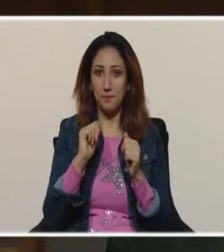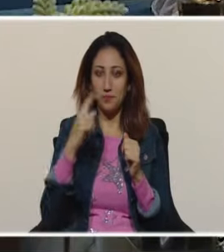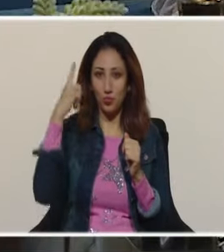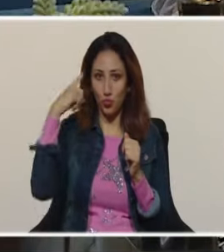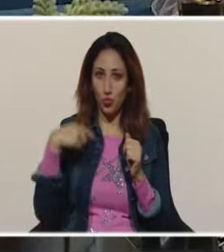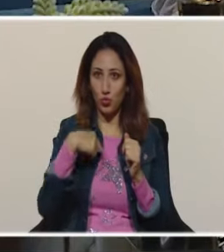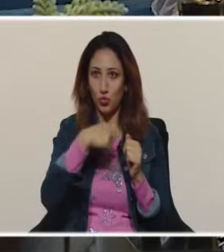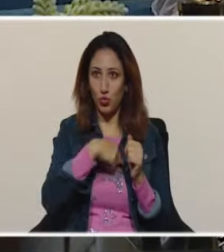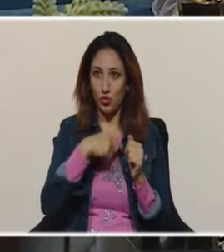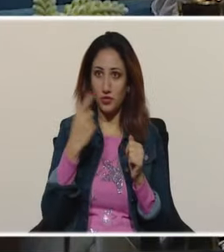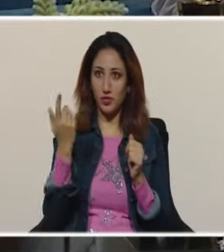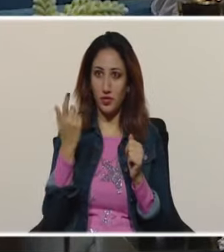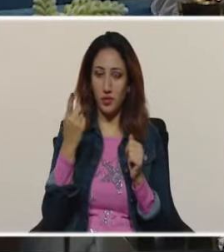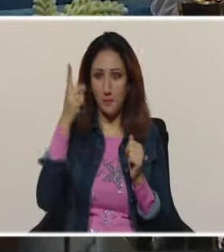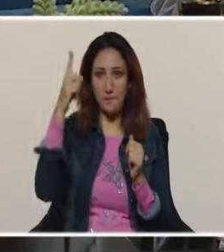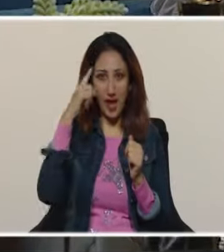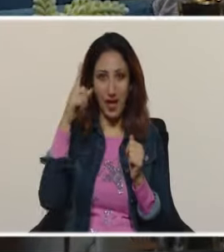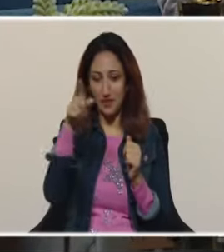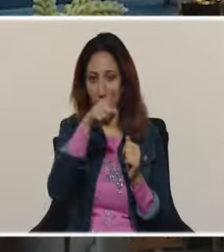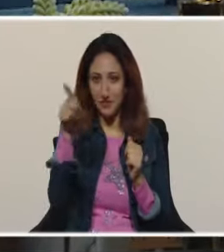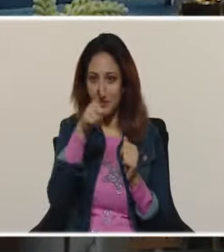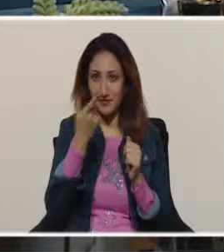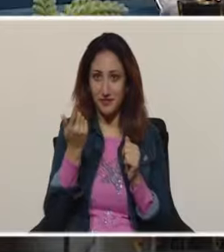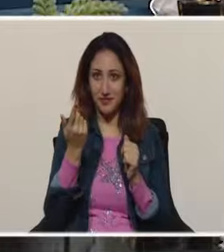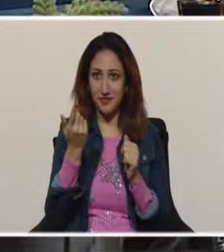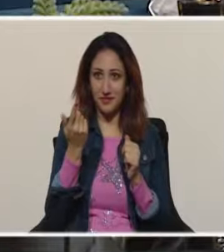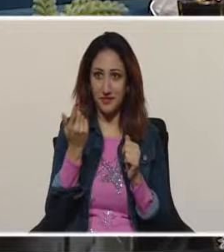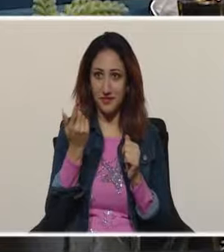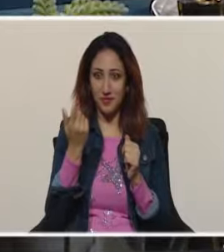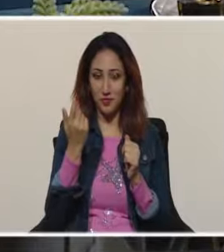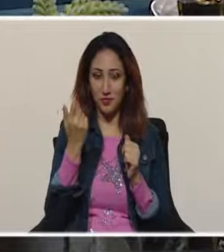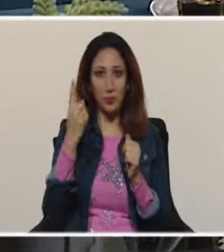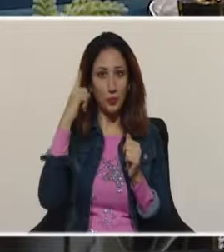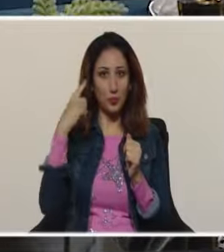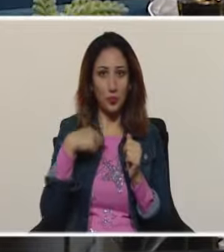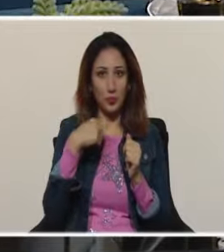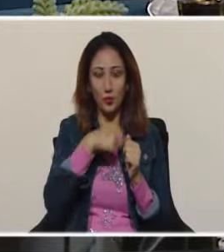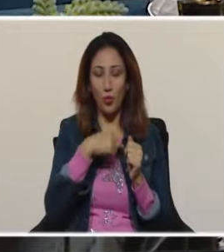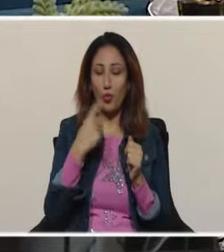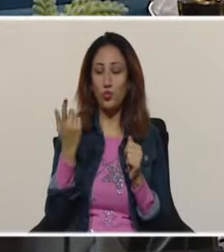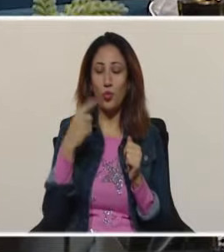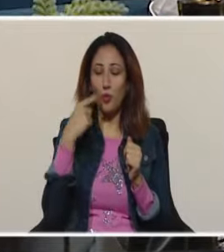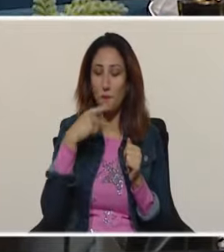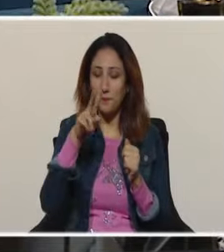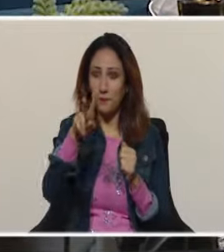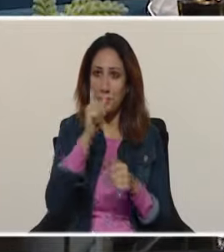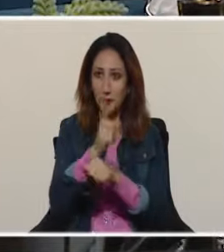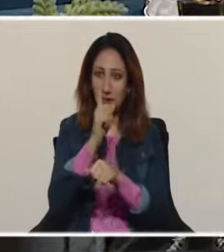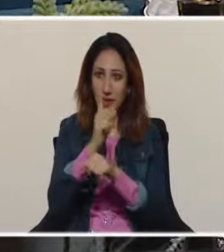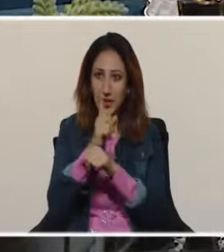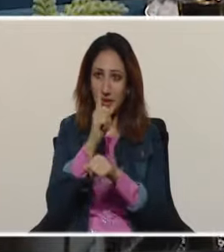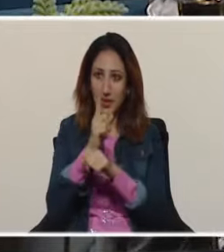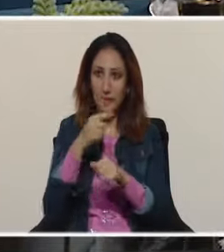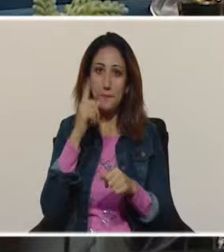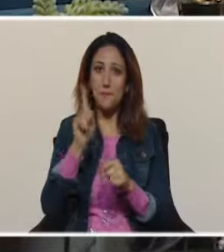اعلام؟ هو الدكاتره احنا مزولينهم شويه جامد جدا. يعني بقى هو الدكتور اصلا طب بيشرح عادي جدا وفي اللي هو في المناقشه